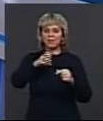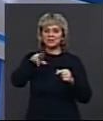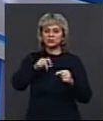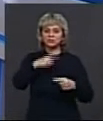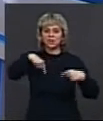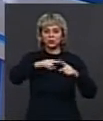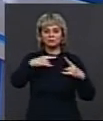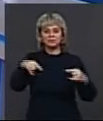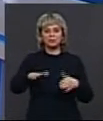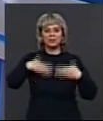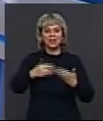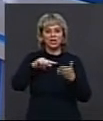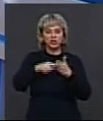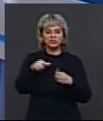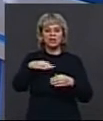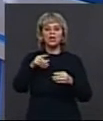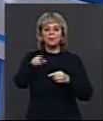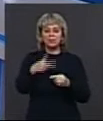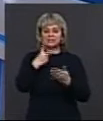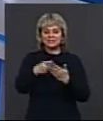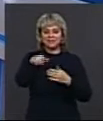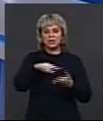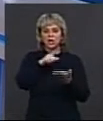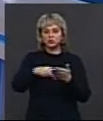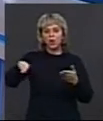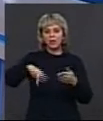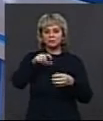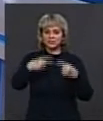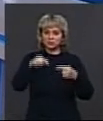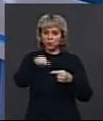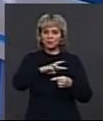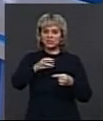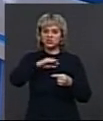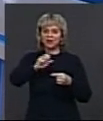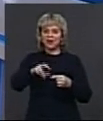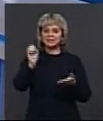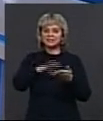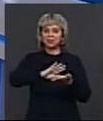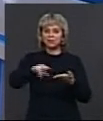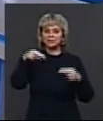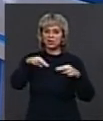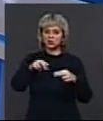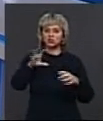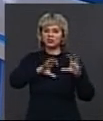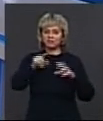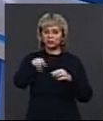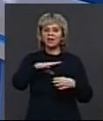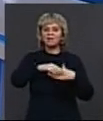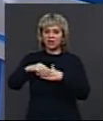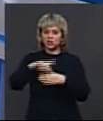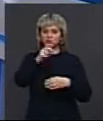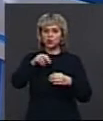За круглым столом предлагали идеи, спорили представители городской администрации, МинЖКХ и Центра безнадзорных животных,